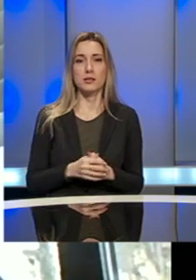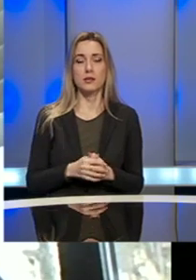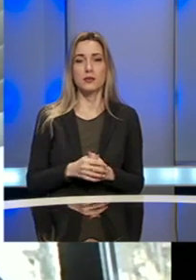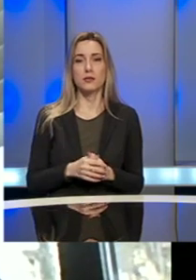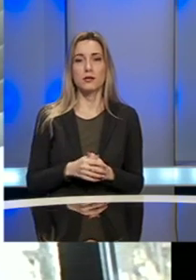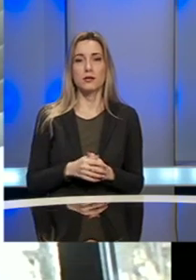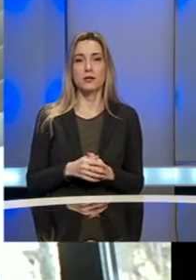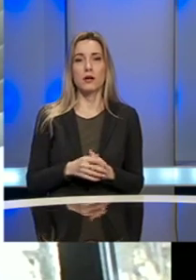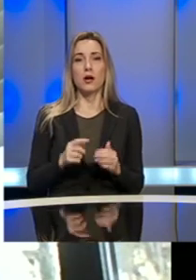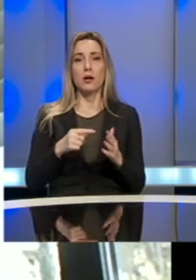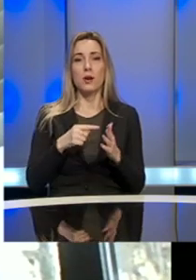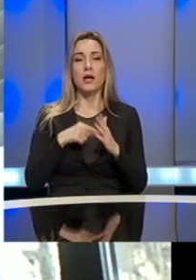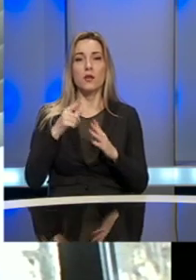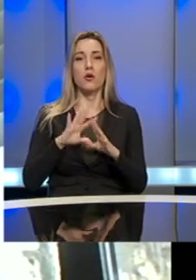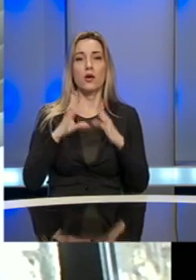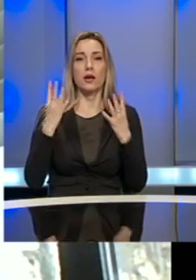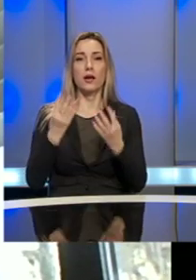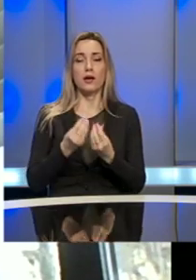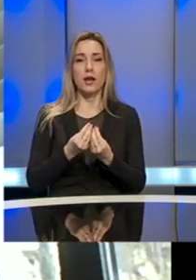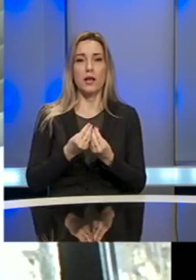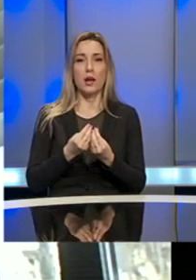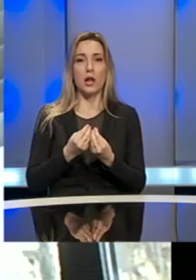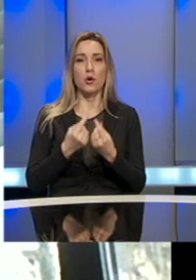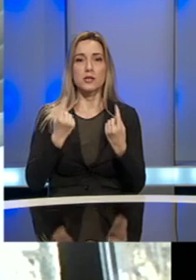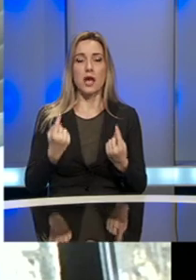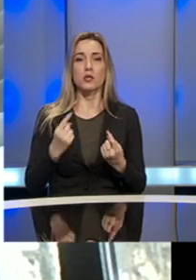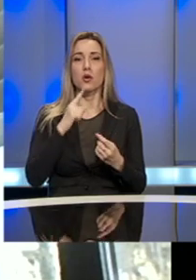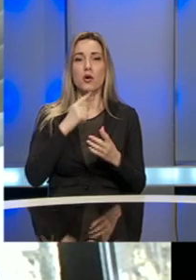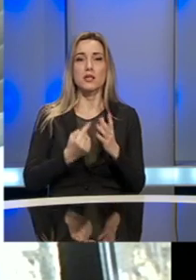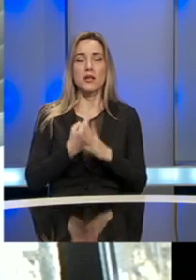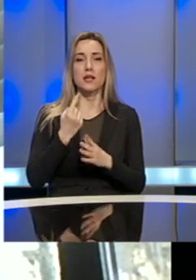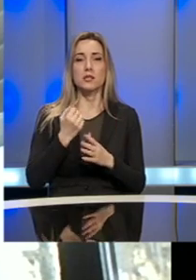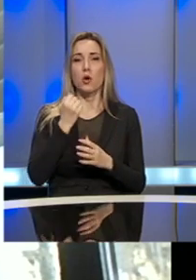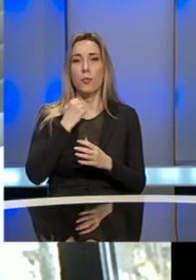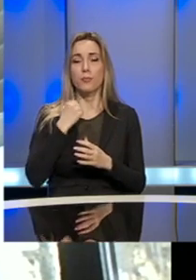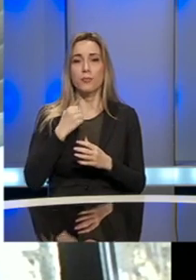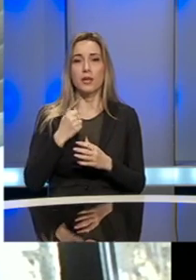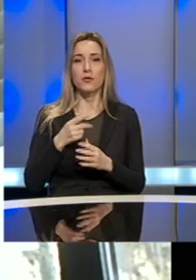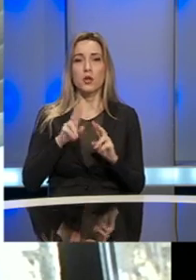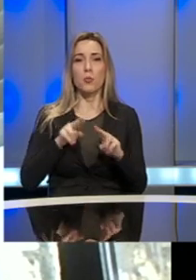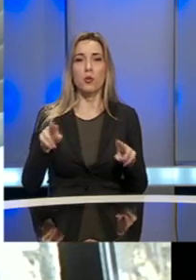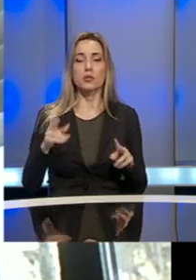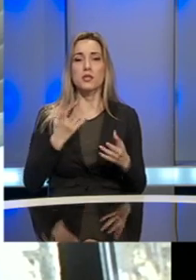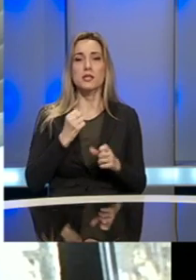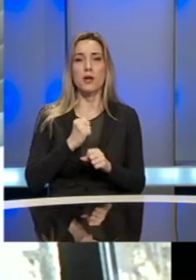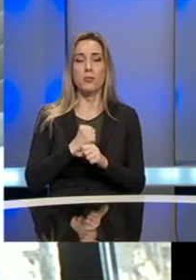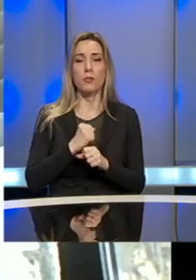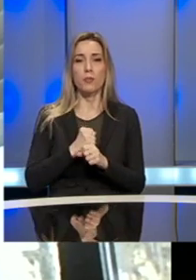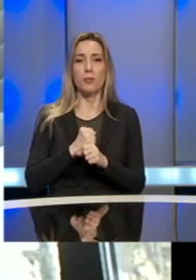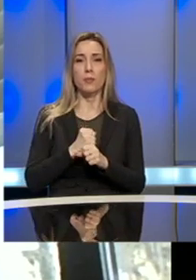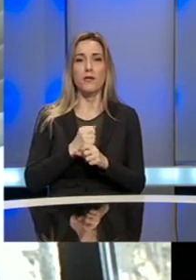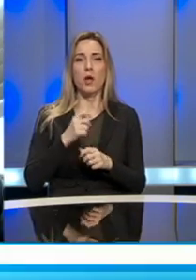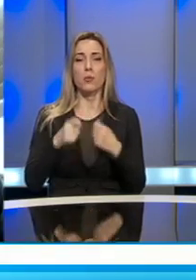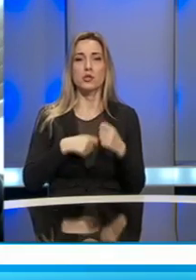efekte ovog, da kažem, generalnog zastoja koji se desio u privredi i nemogućnosti da se obavljaju bilo kakve poslovne aktivnosti.